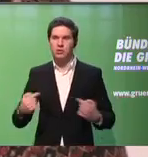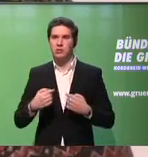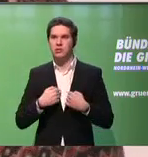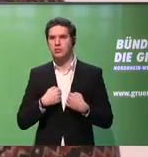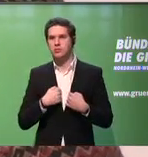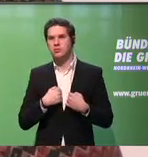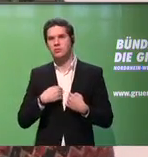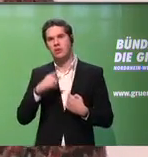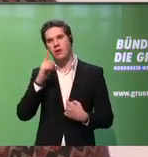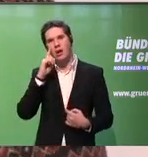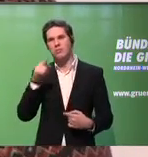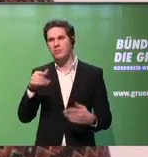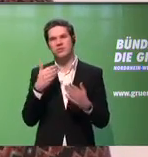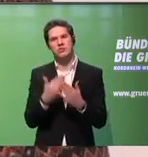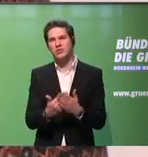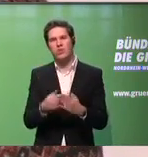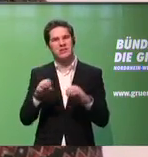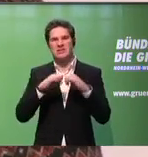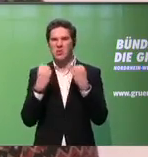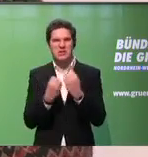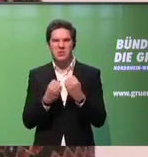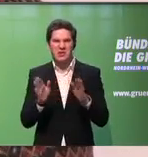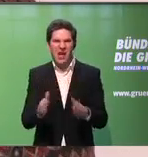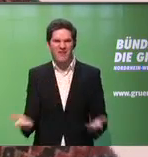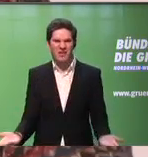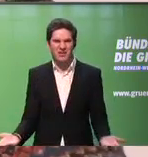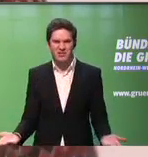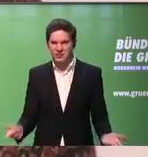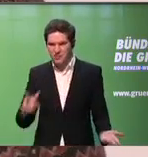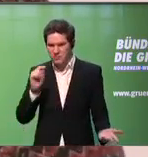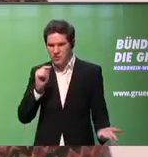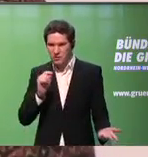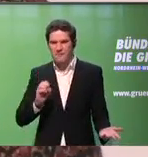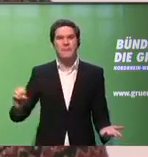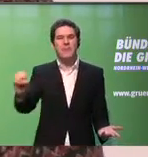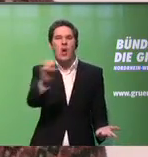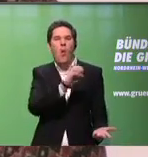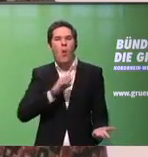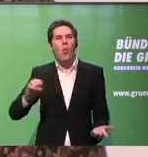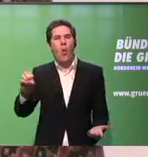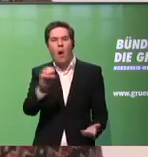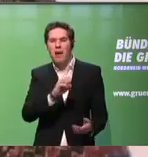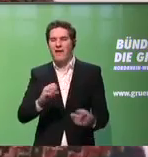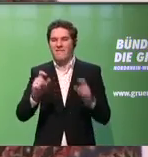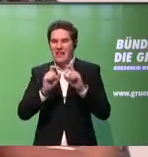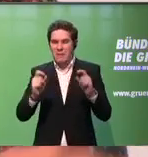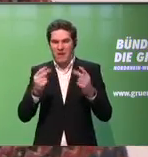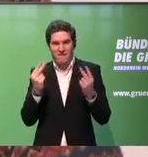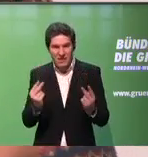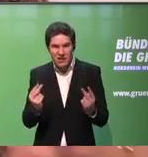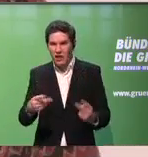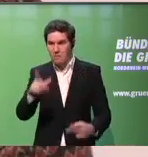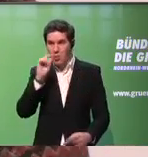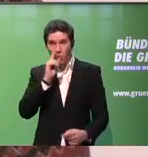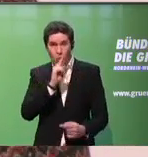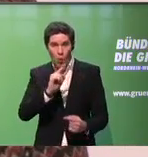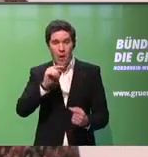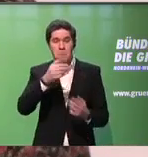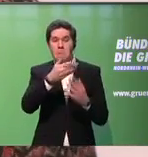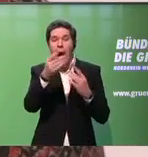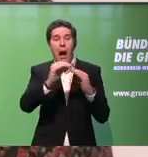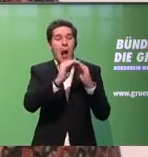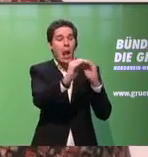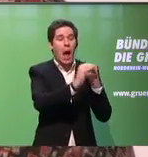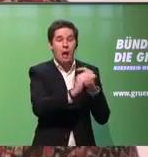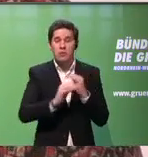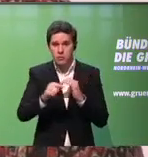auf die man sich so nicht einlassen darf. Dinge, die europäisch gemeinsam relevant sind, die dürfen nicht in einzelnen Ländern